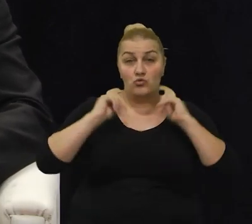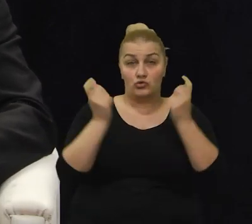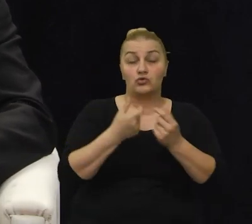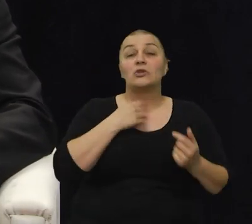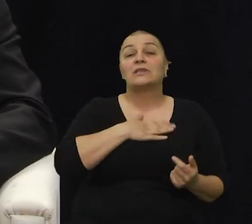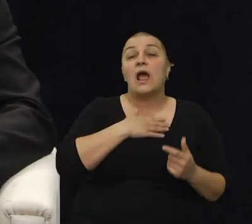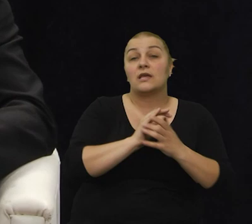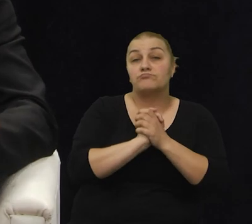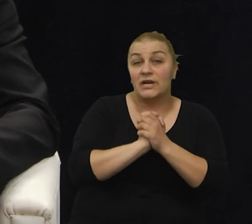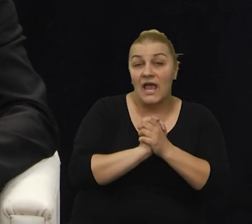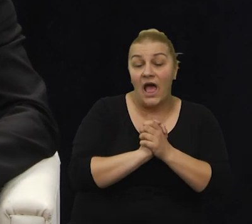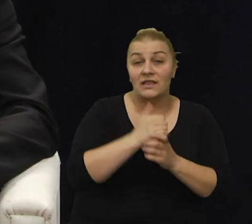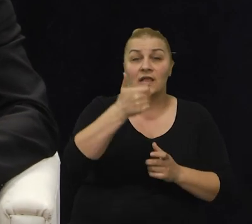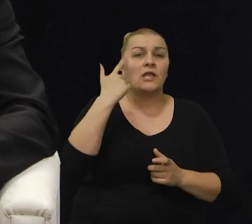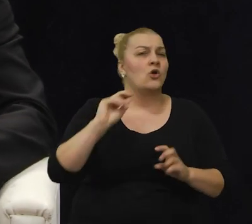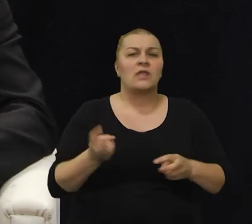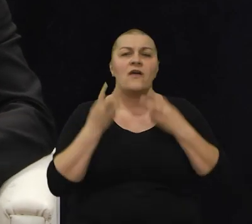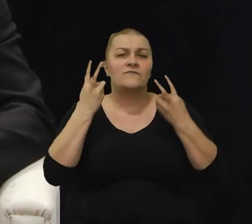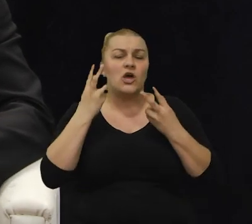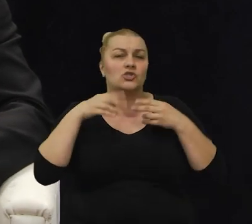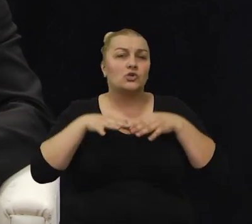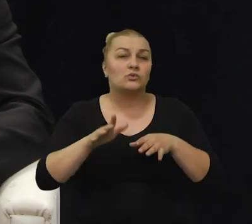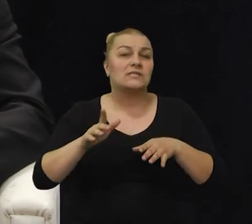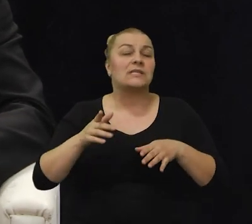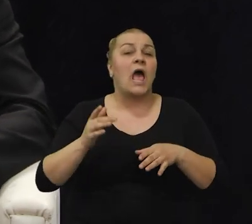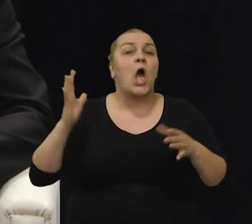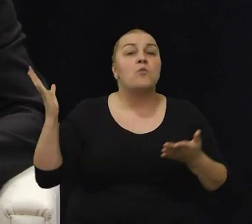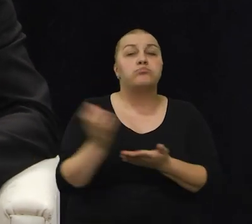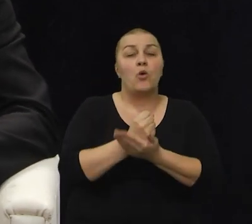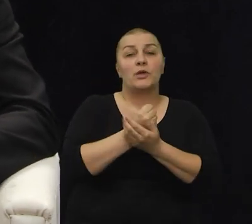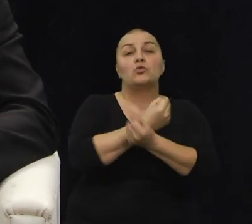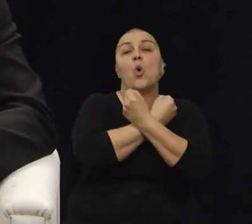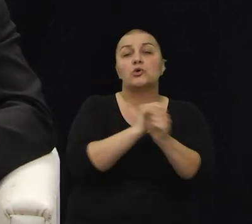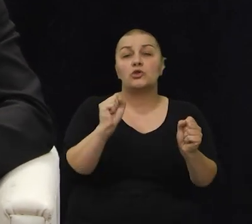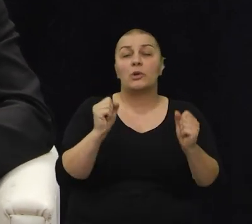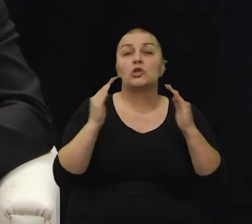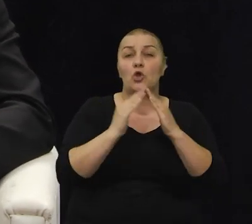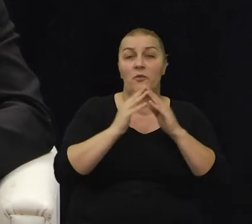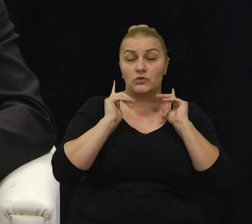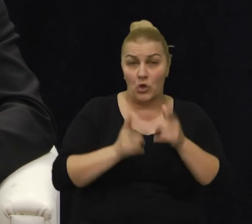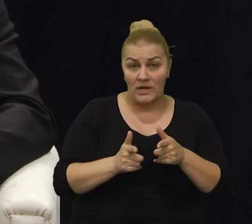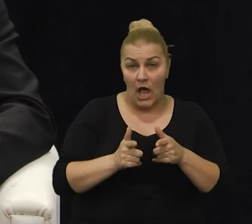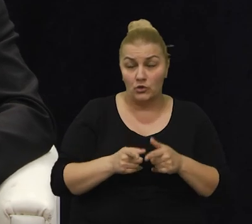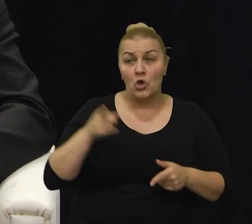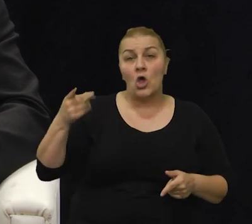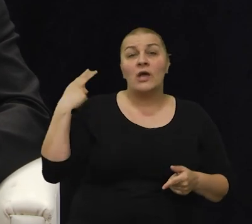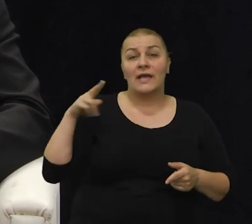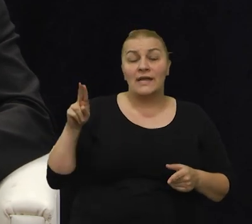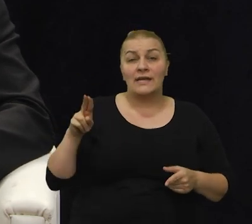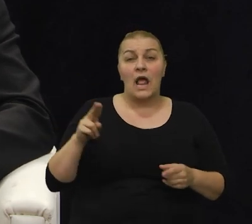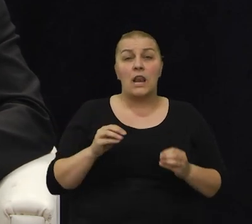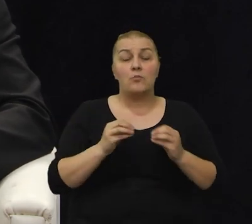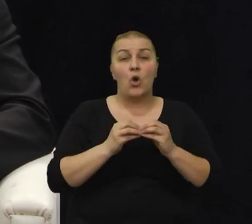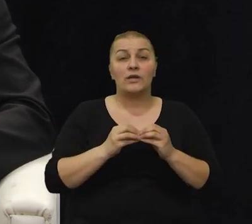dragi naš prijatelj, jedan od najzaslužnijih ljudi za velebnu pobjedu u oslobodilačkom domovinskom ratu. On je